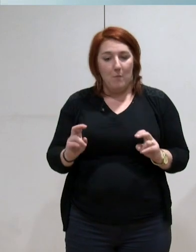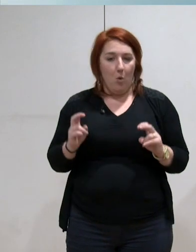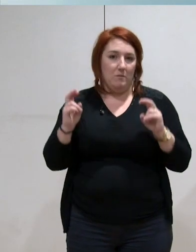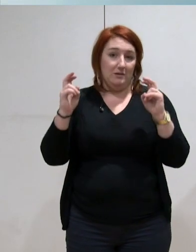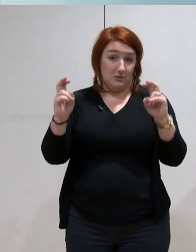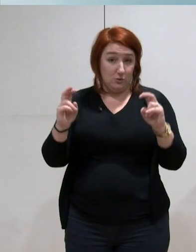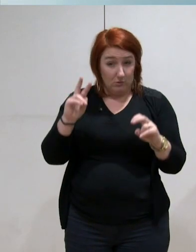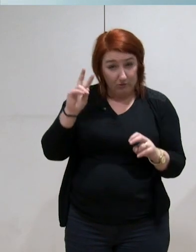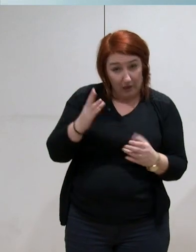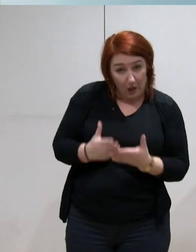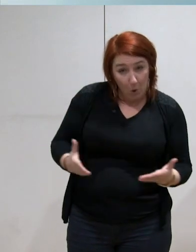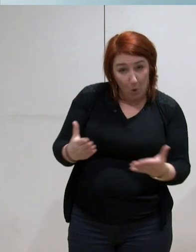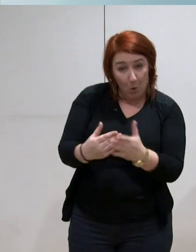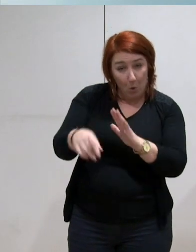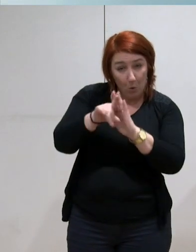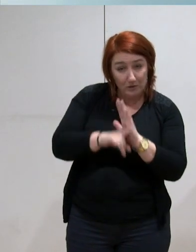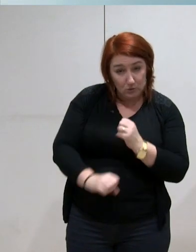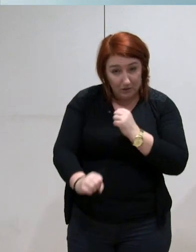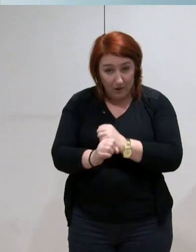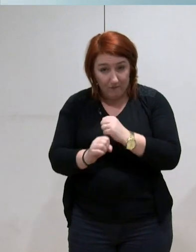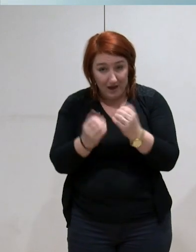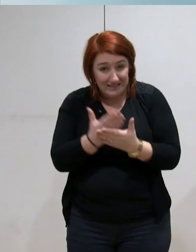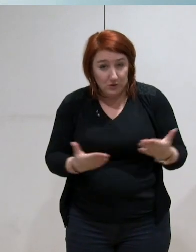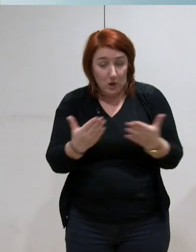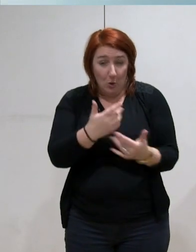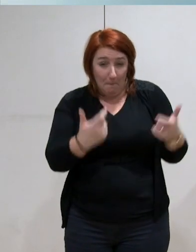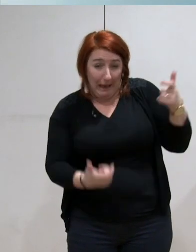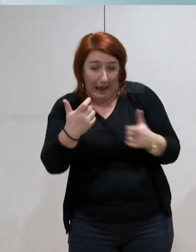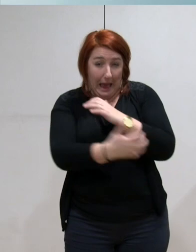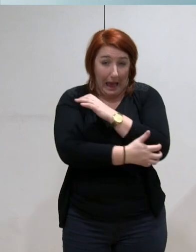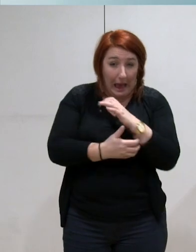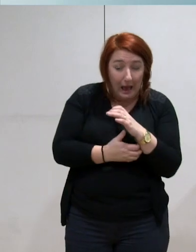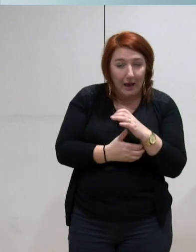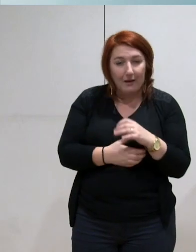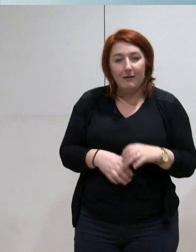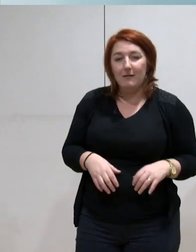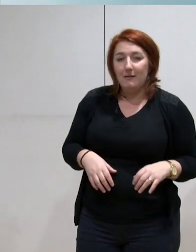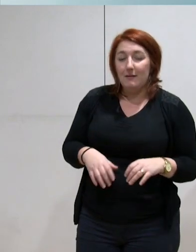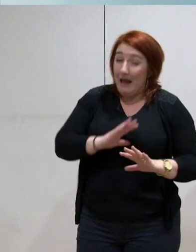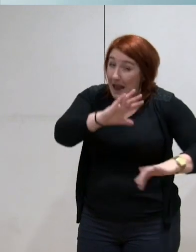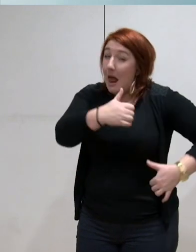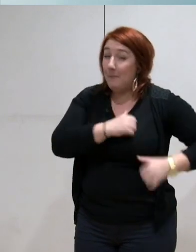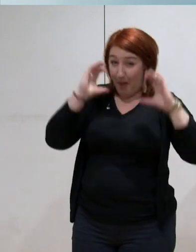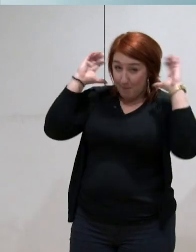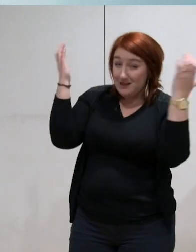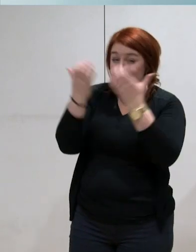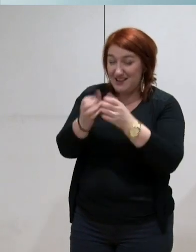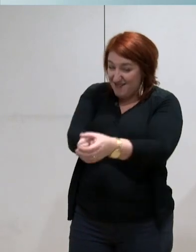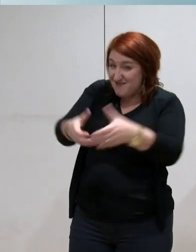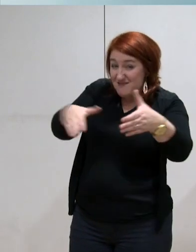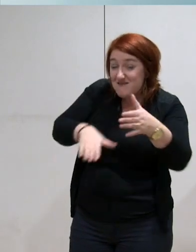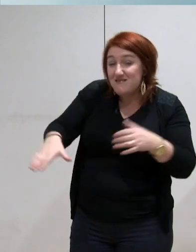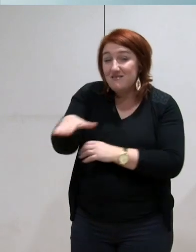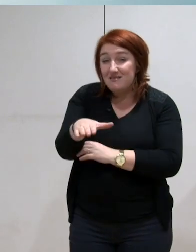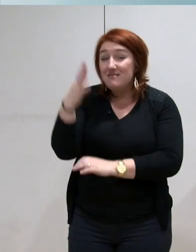conditions de travail est-ce que la précarité est-ce que l'armée mexicaine avait été à ce